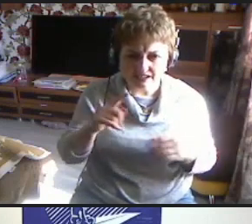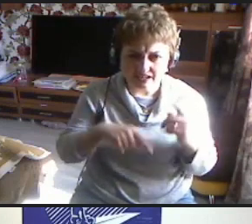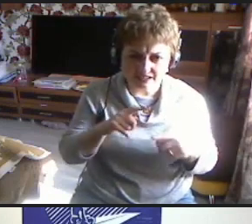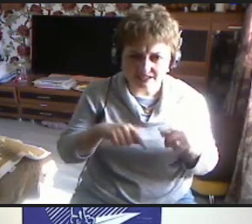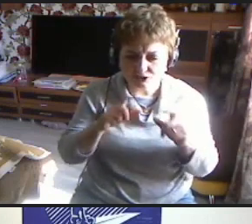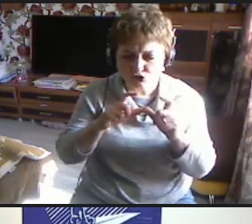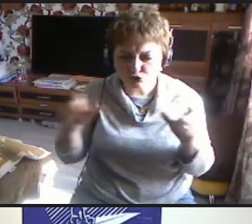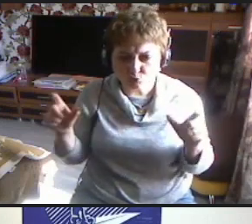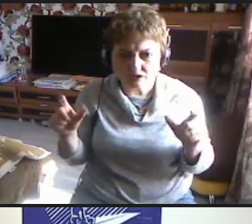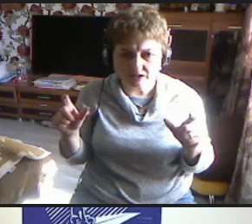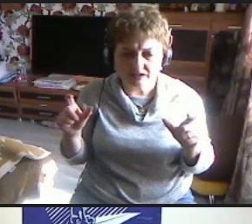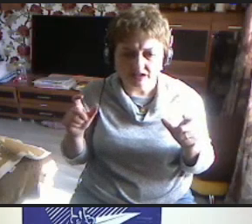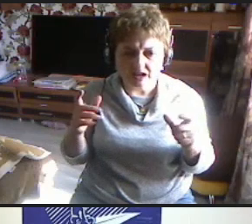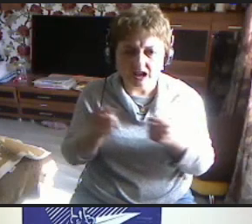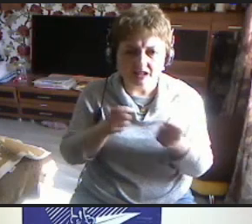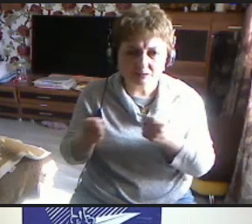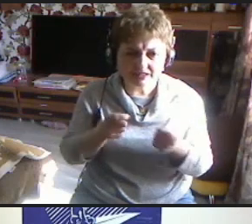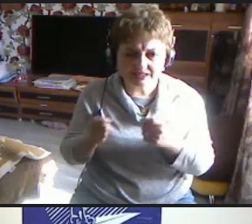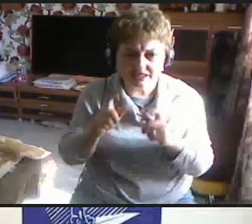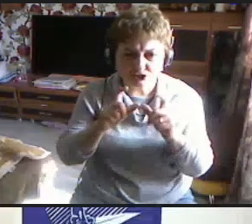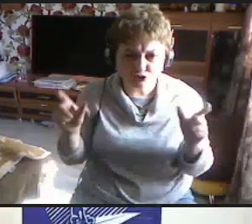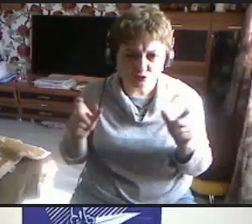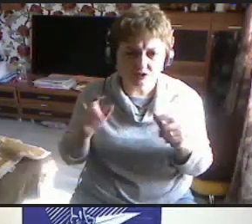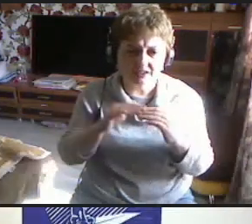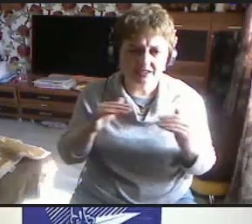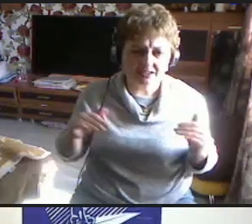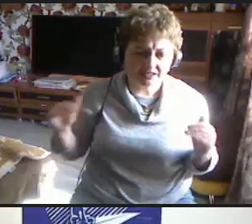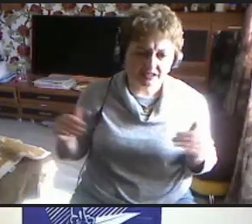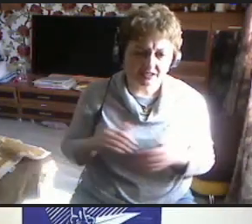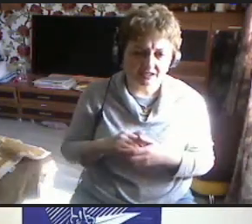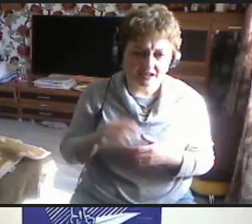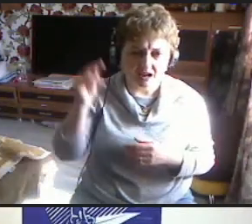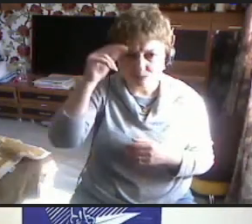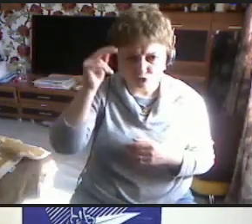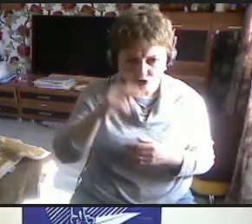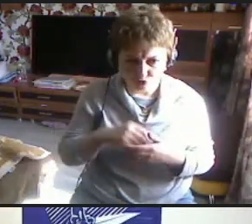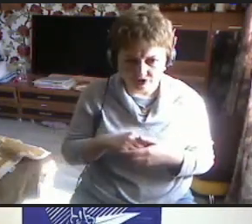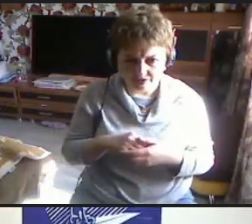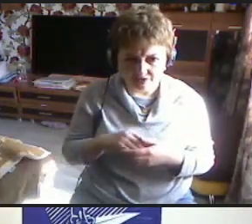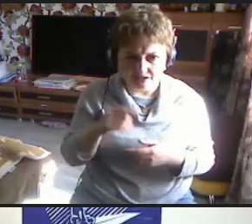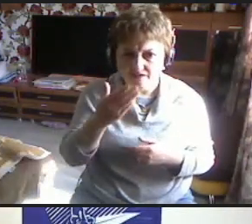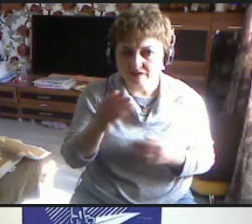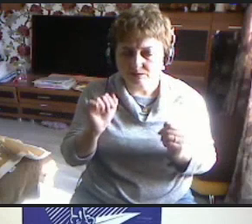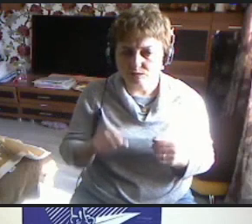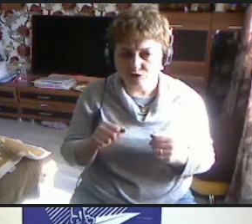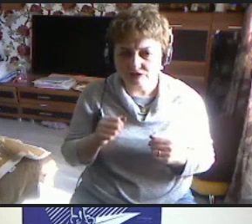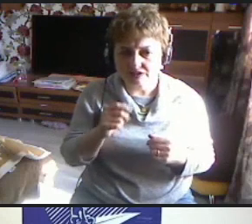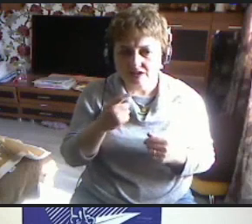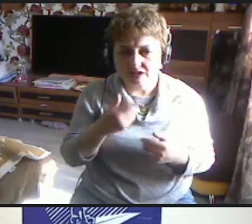там, администрации школы, детей, обучающихся. Вы можете оказывать и консультирование, и